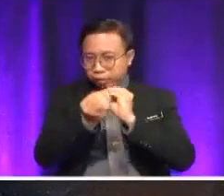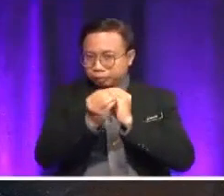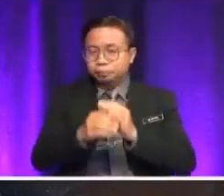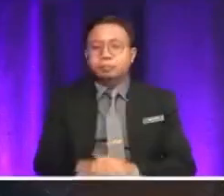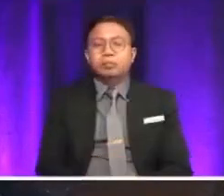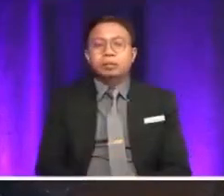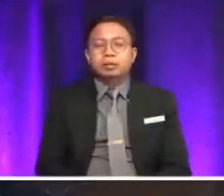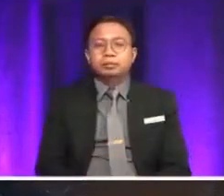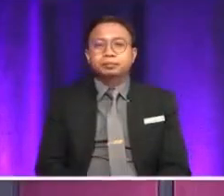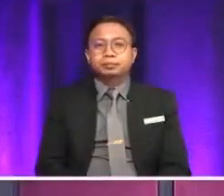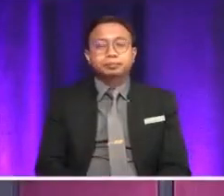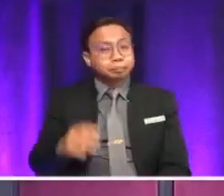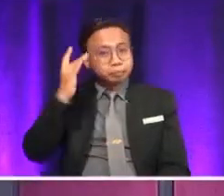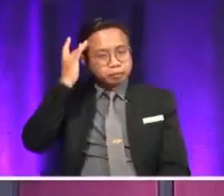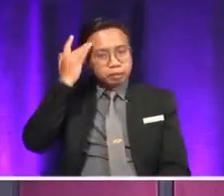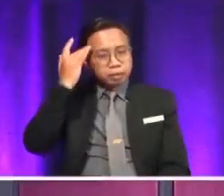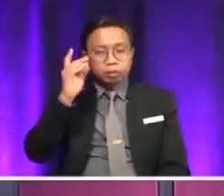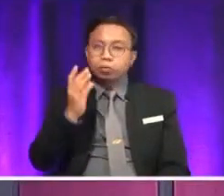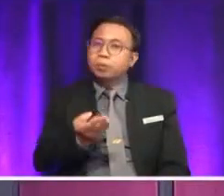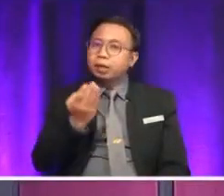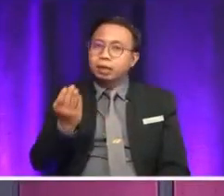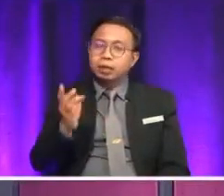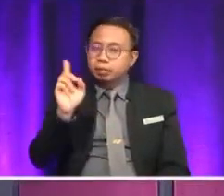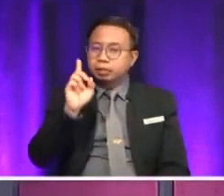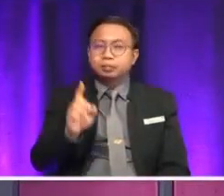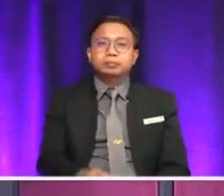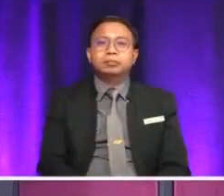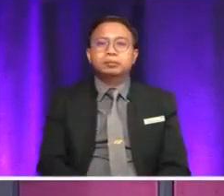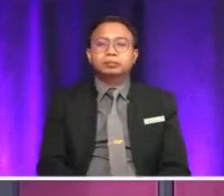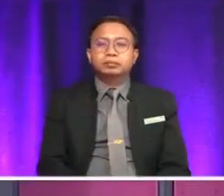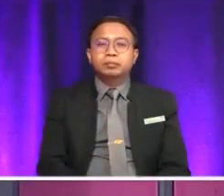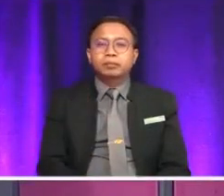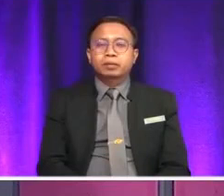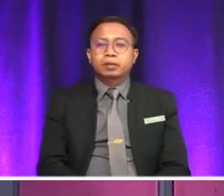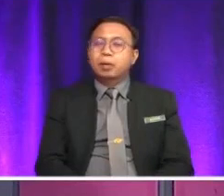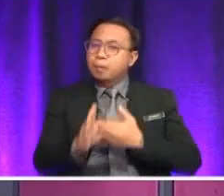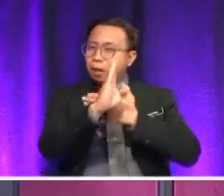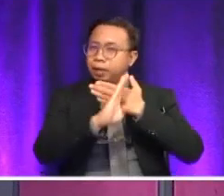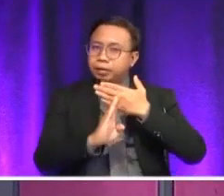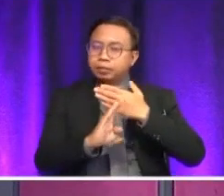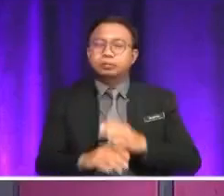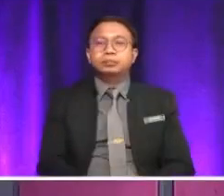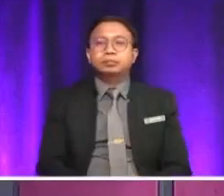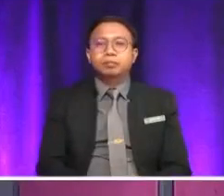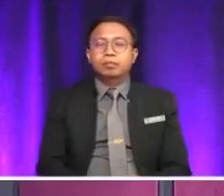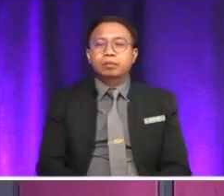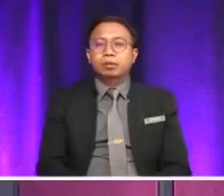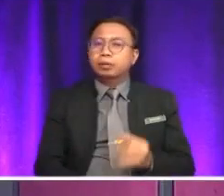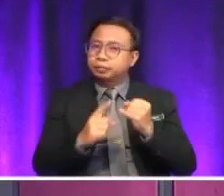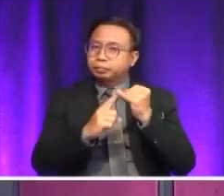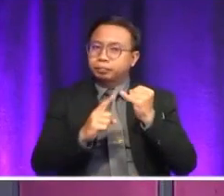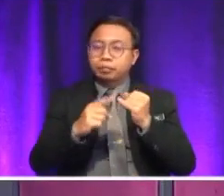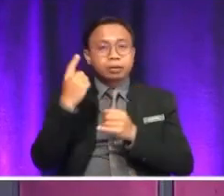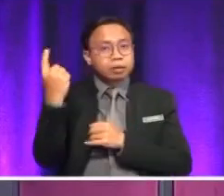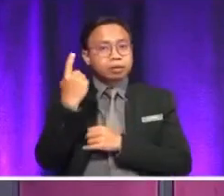orang kata dah stres, tak tahu dah kat mana barang dan sebagainya. Ha, okay? Bahaya tu cikgu. Betul. Ha, dan sekali adalah